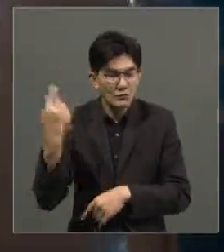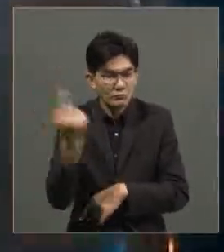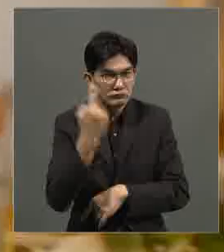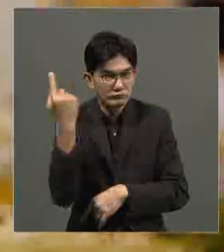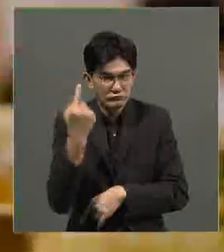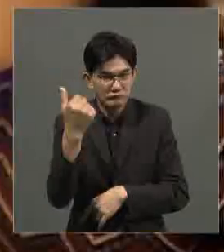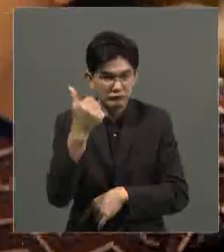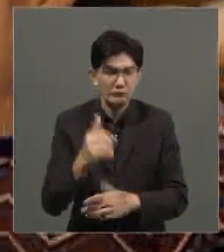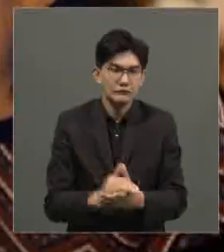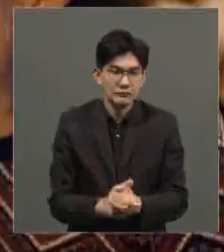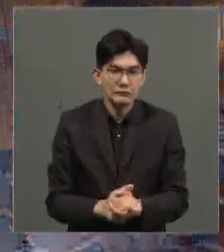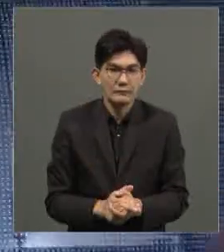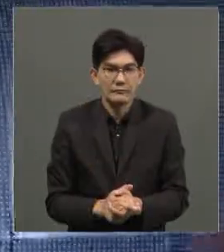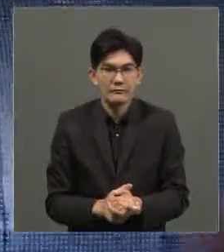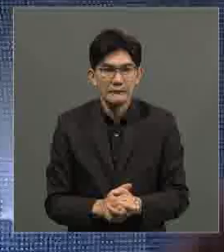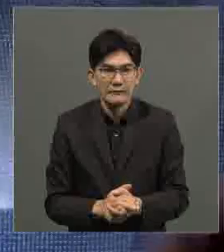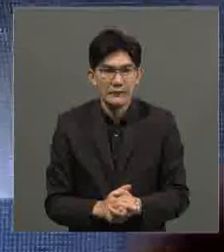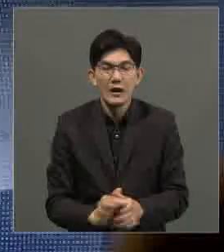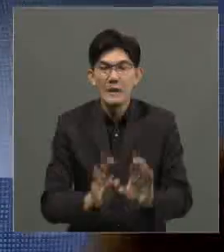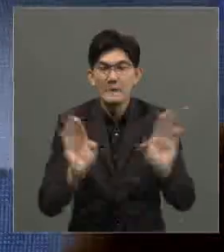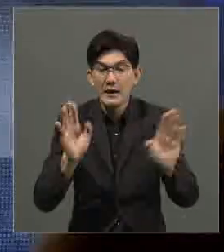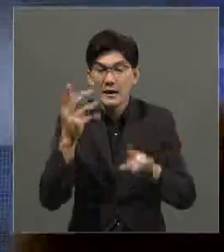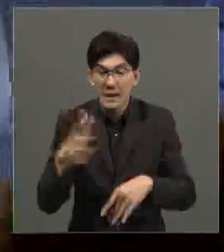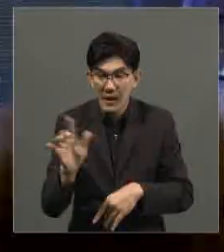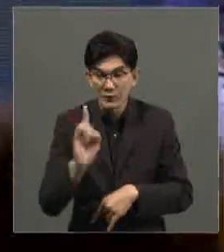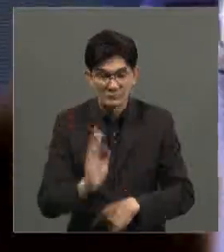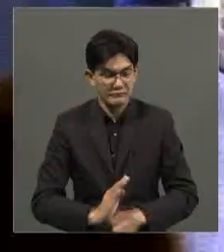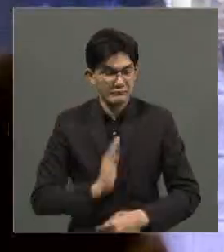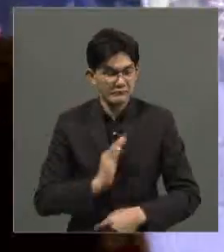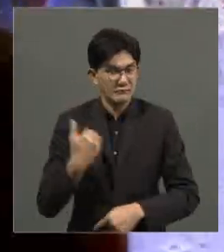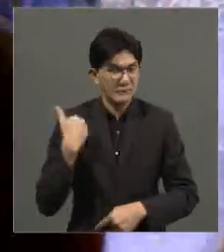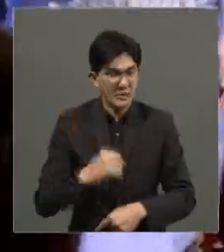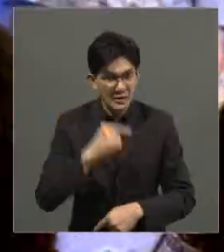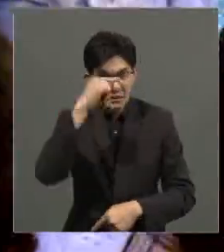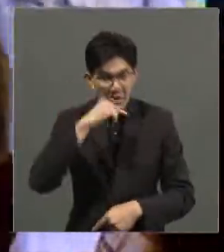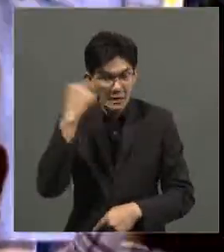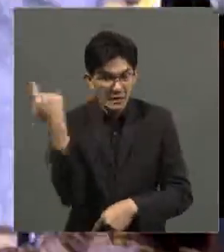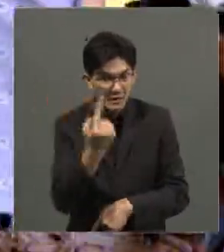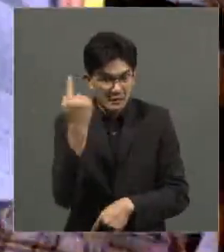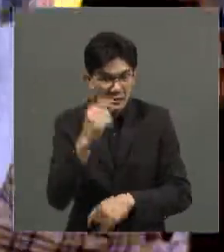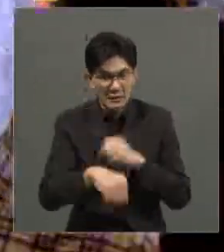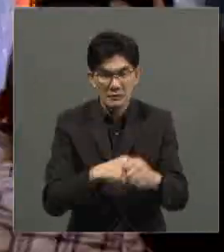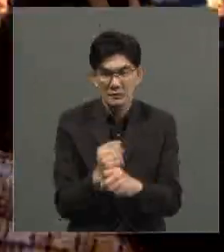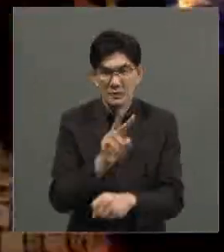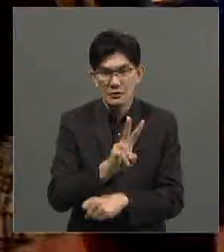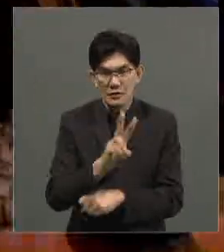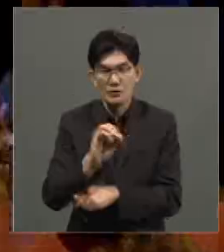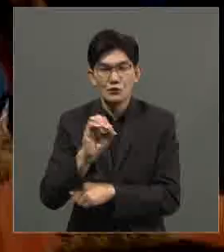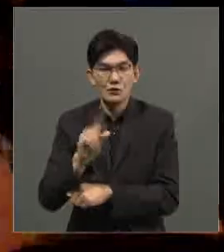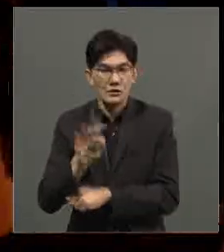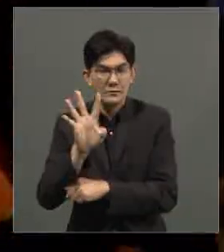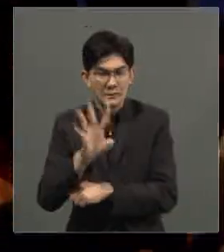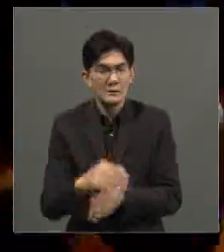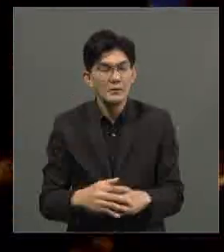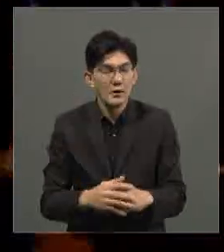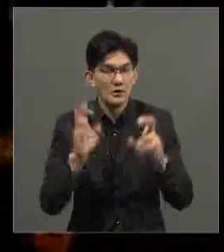Destination เปิดตัวไปแล้วอย่างเป็นทางการ Thailand Winter Festival 2024ภายใต้แนว